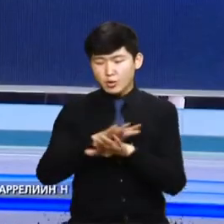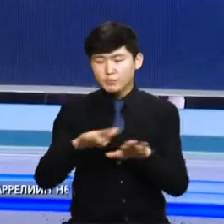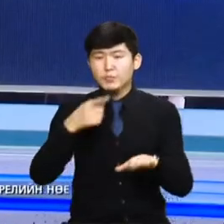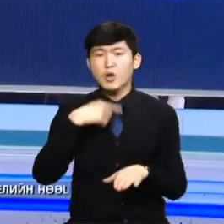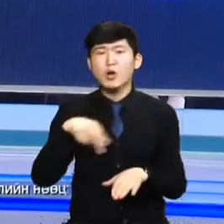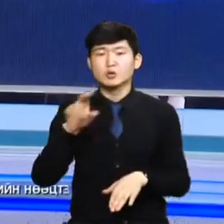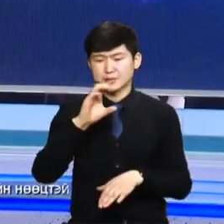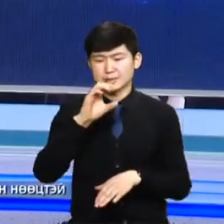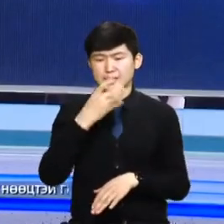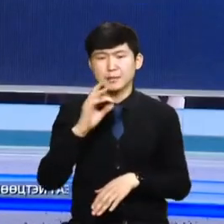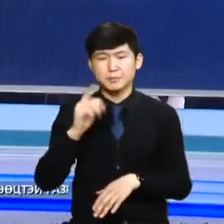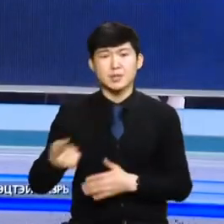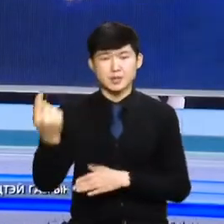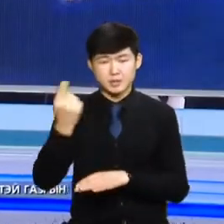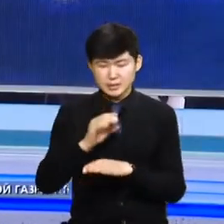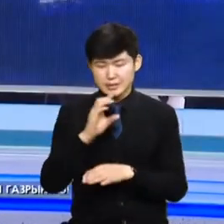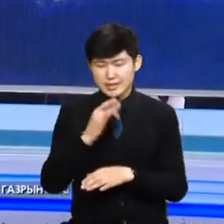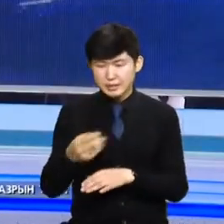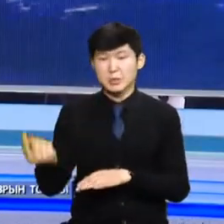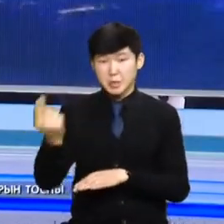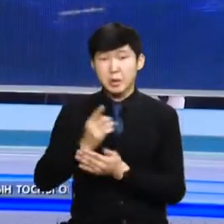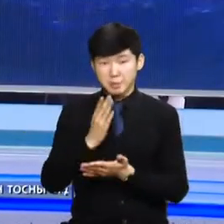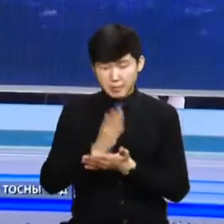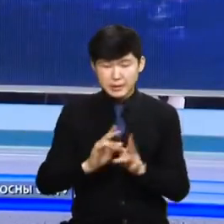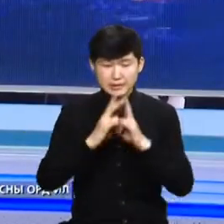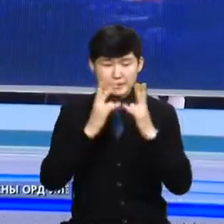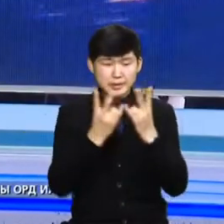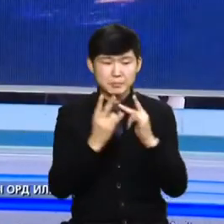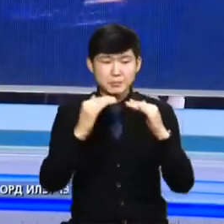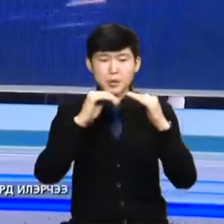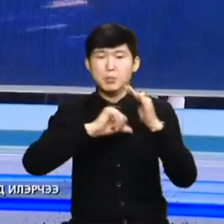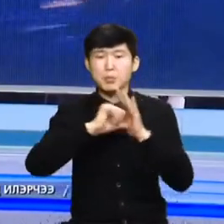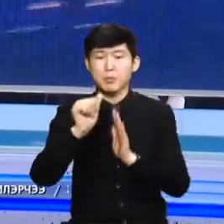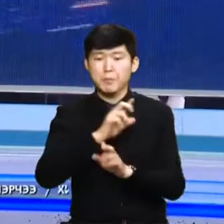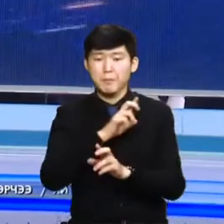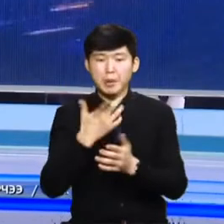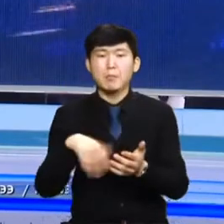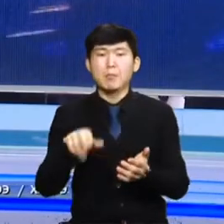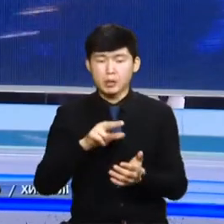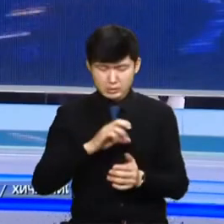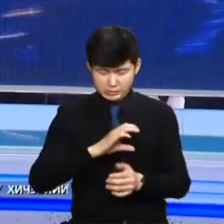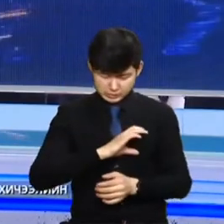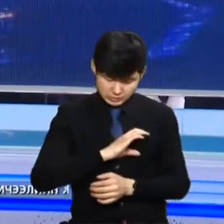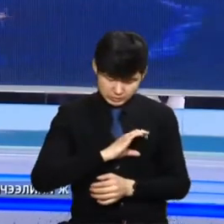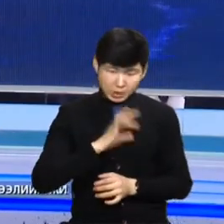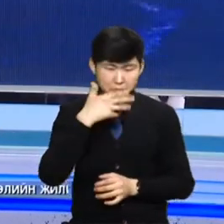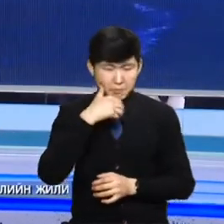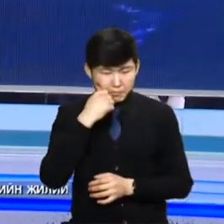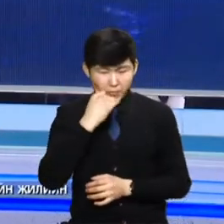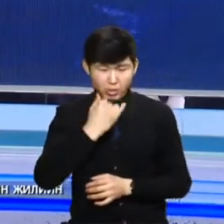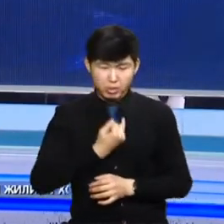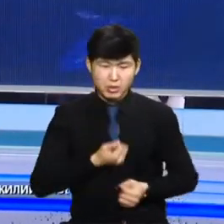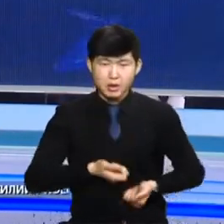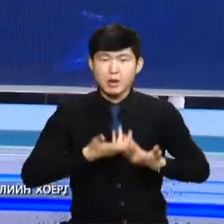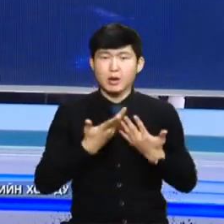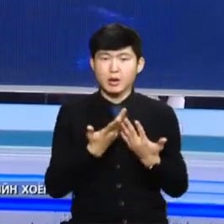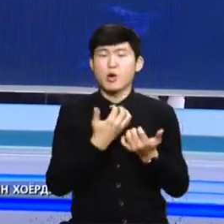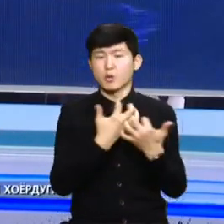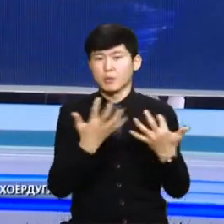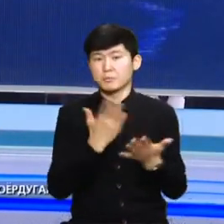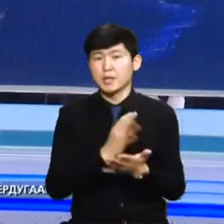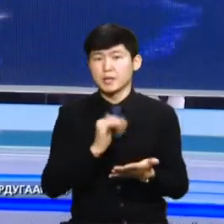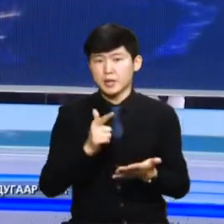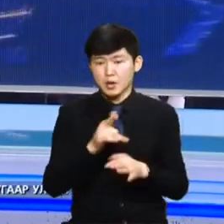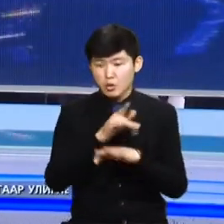өсвөр насны охтын дунд сарын тэмдэг ирэх, сарын тэмдэг ирсэн үед нийгмийн тэгш бус байдлаас олж сэтгэл санааны болон бие махбодын хохирол амсах нь их